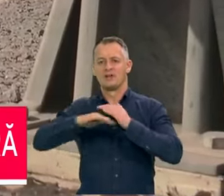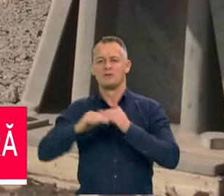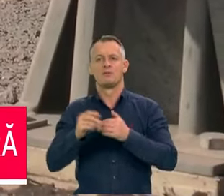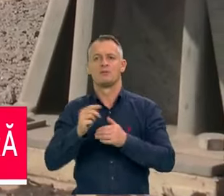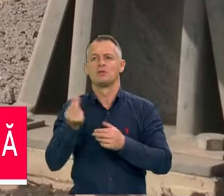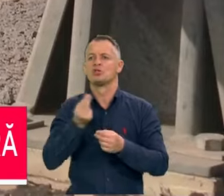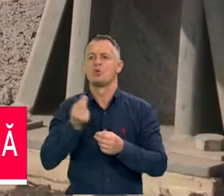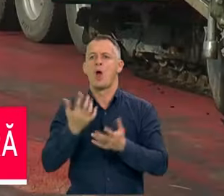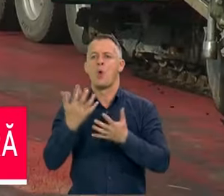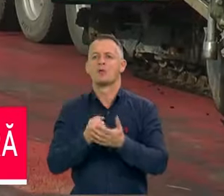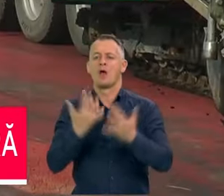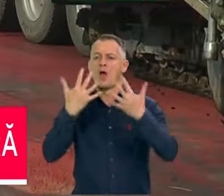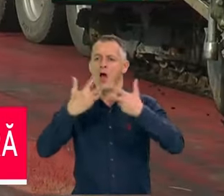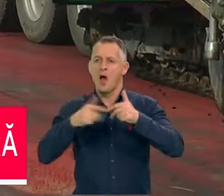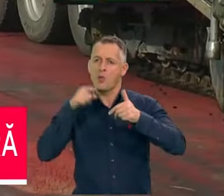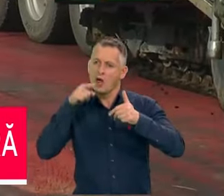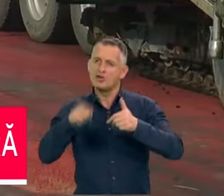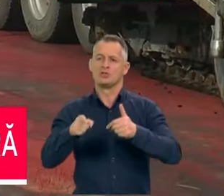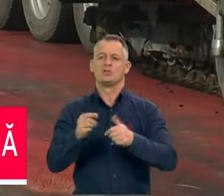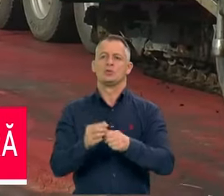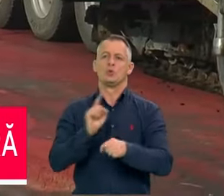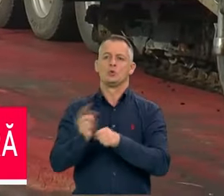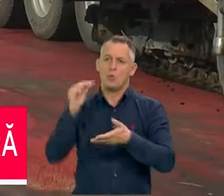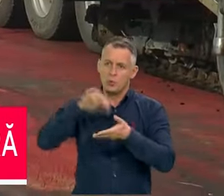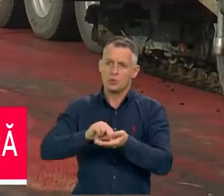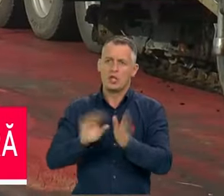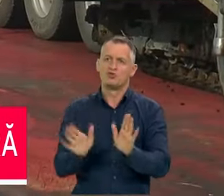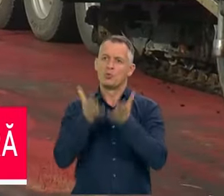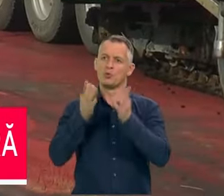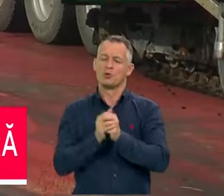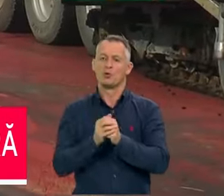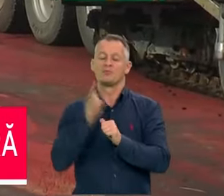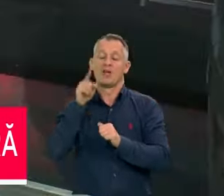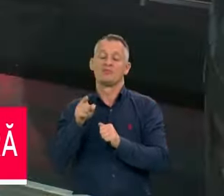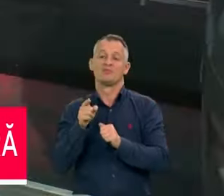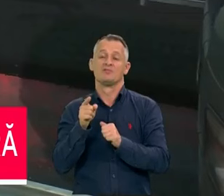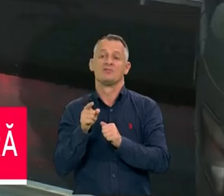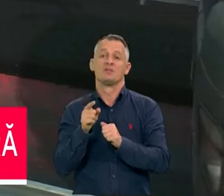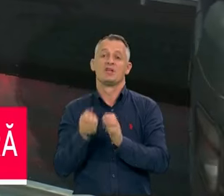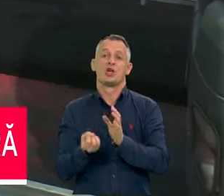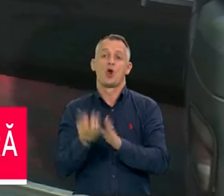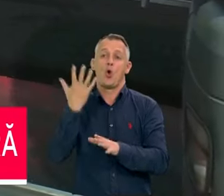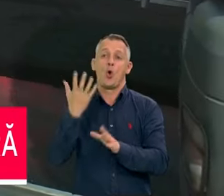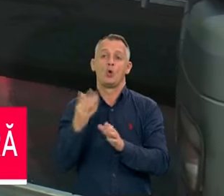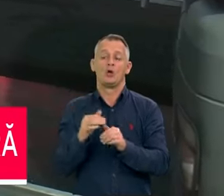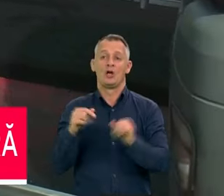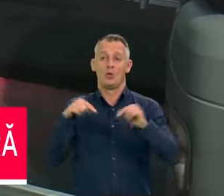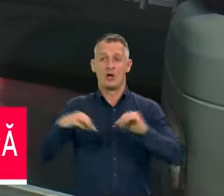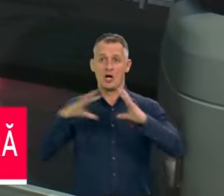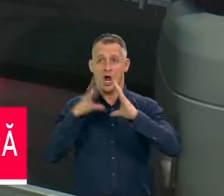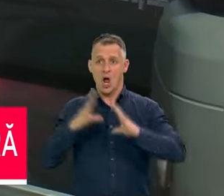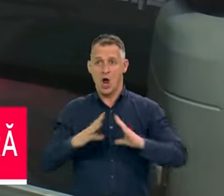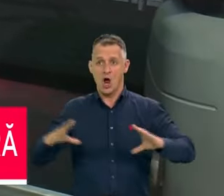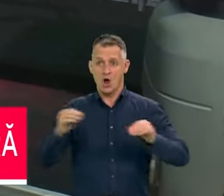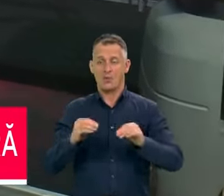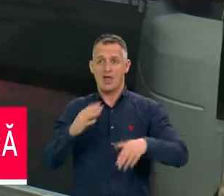început eventual o astfel de rețetă rețeta aceasta este inovativă în în România